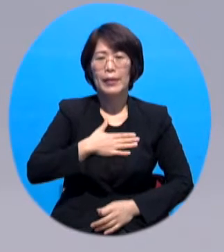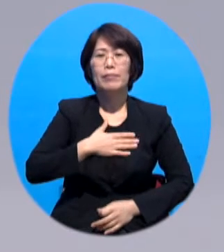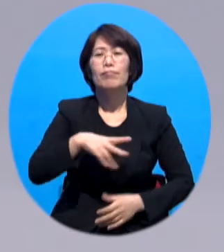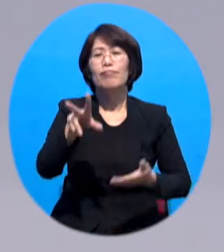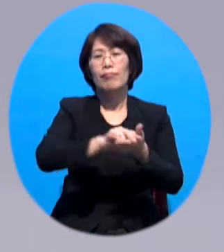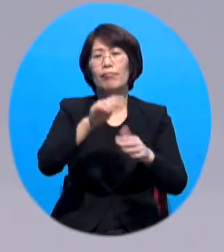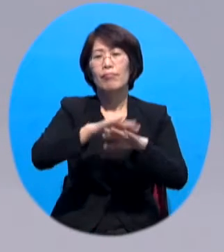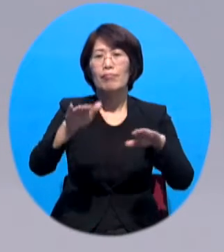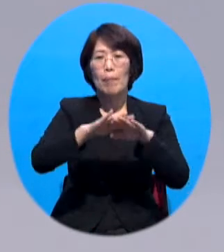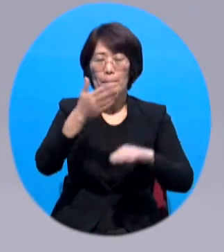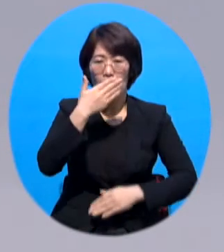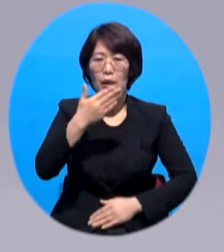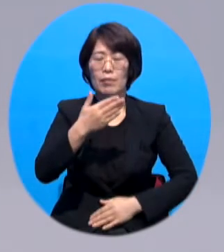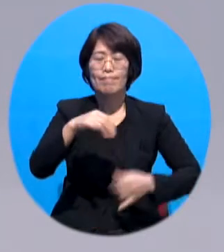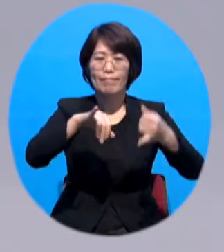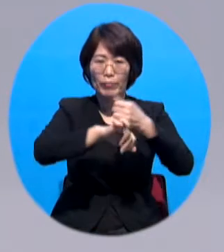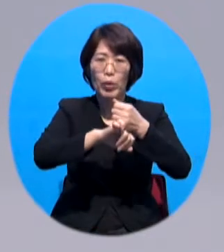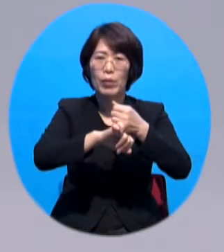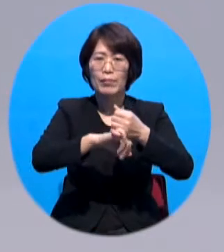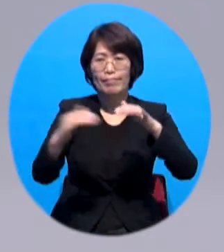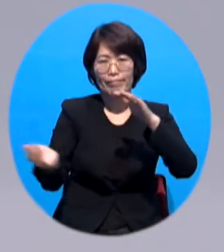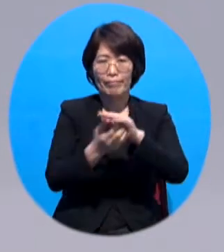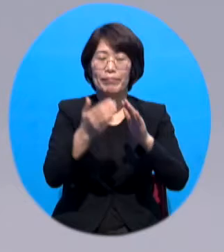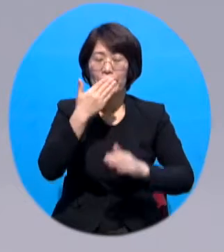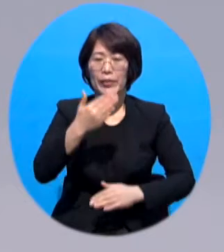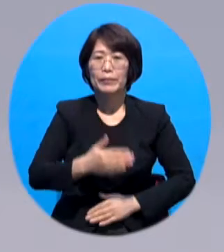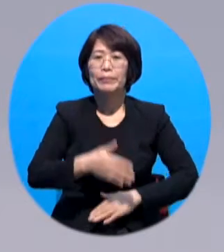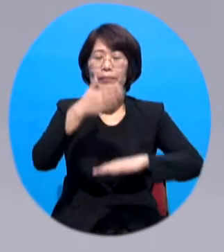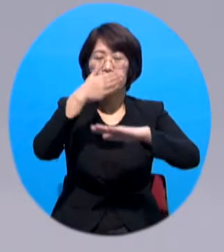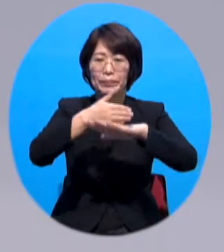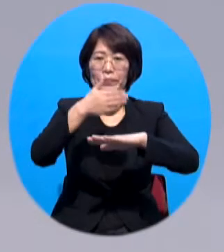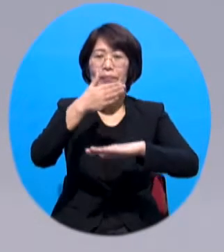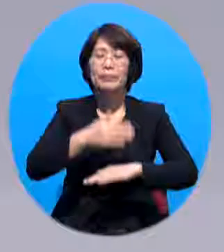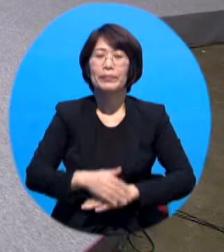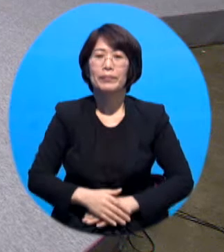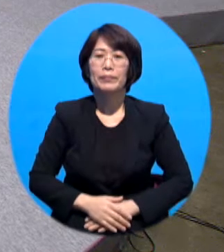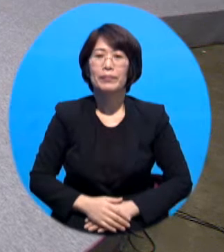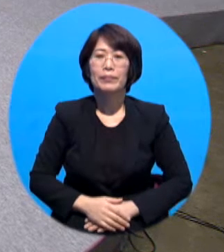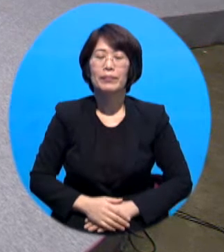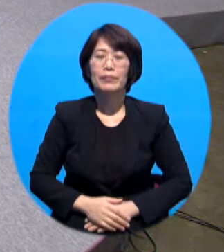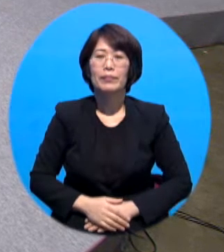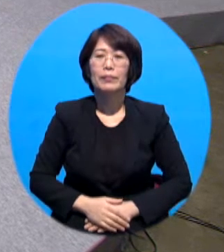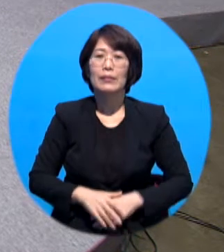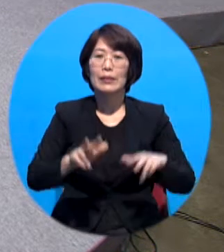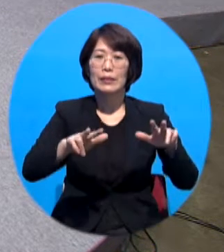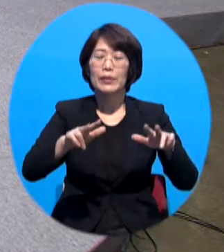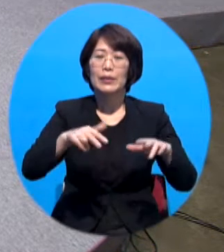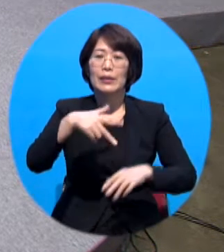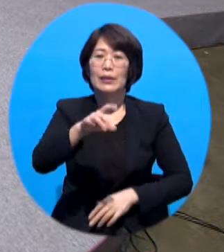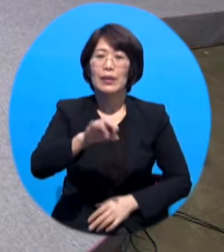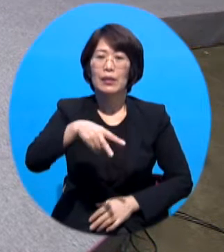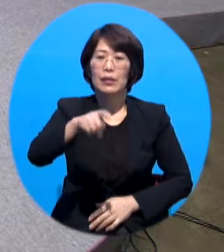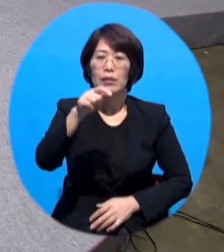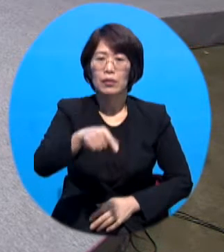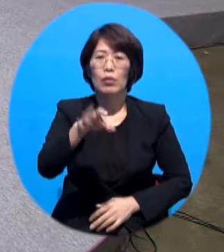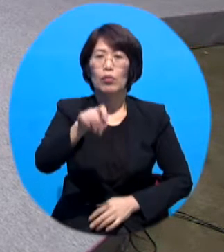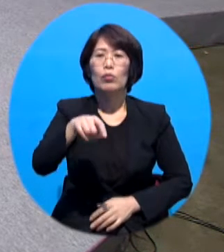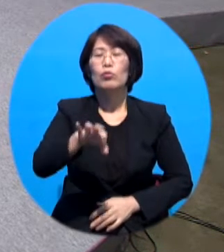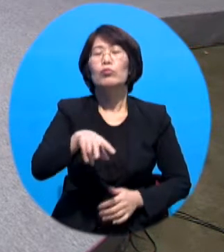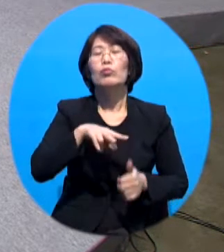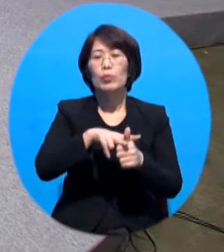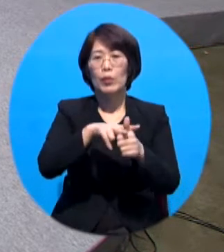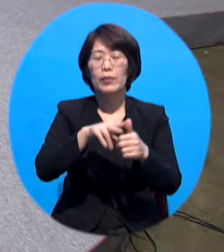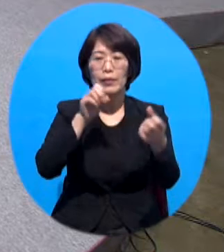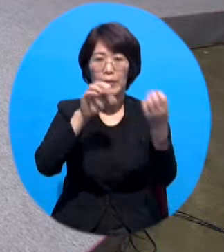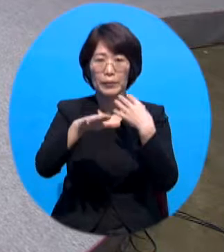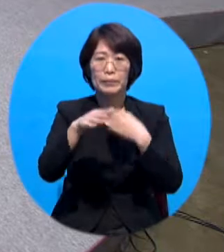해결할 수 있습니다 반드시 해내겠습니다 감사합니다 이번에는 장송 후보 답변해 주십시오 1